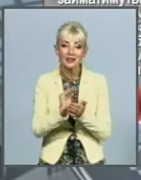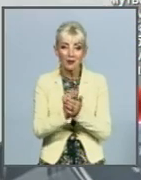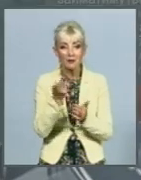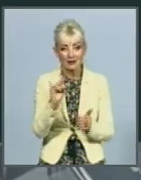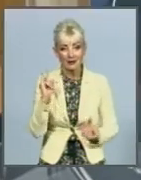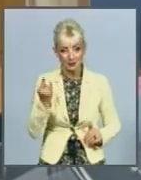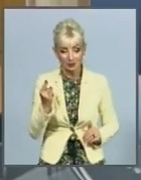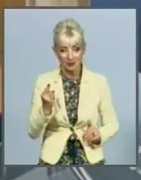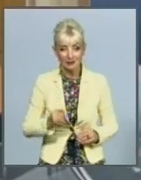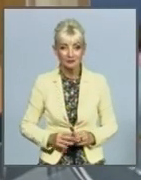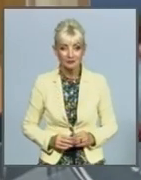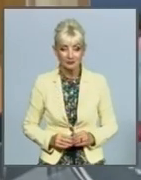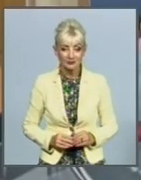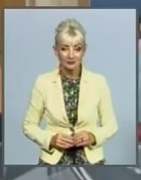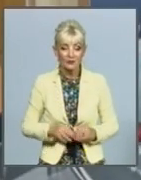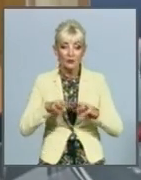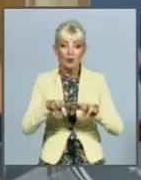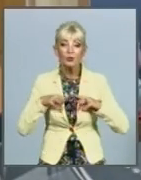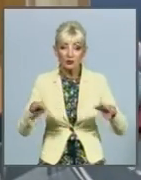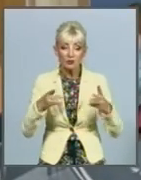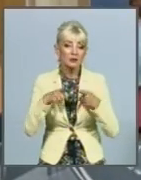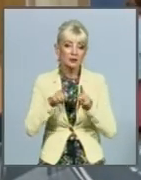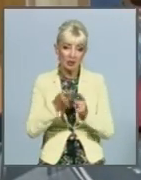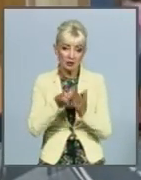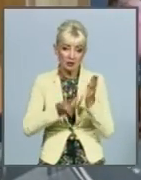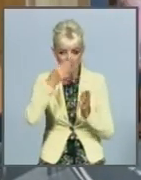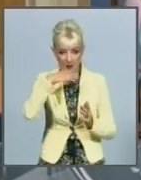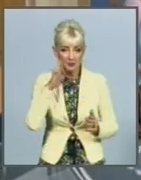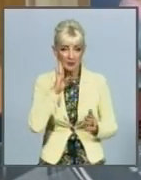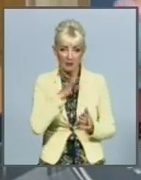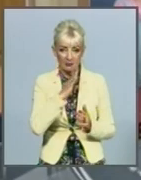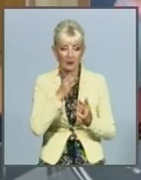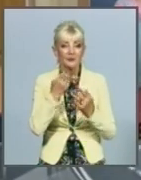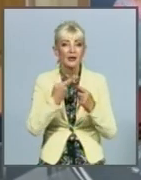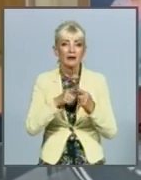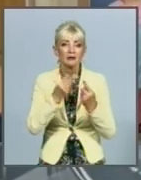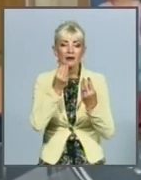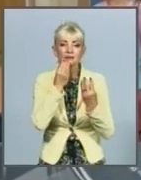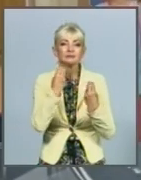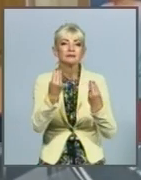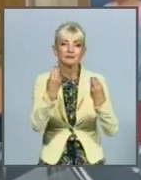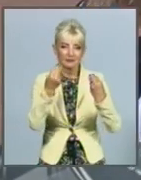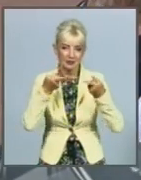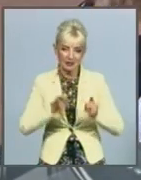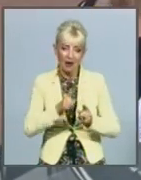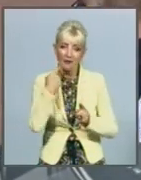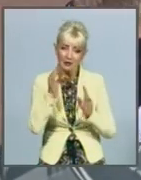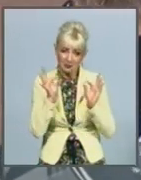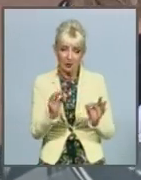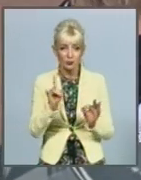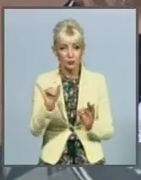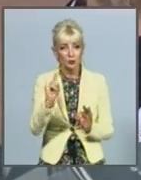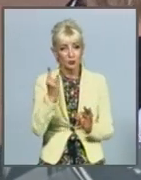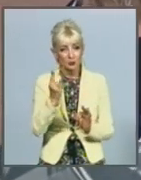дитини. Урядовці також радять батькам не прикрашати дійсність та говорити правду, що у дитини не завжди